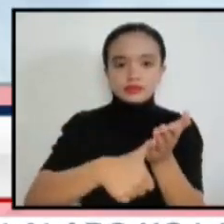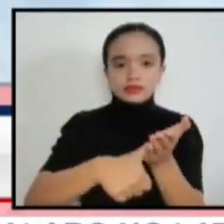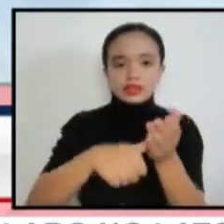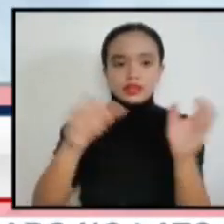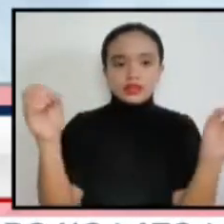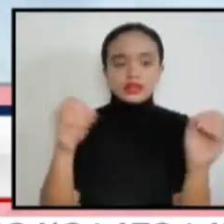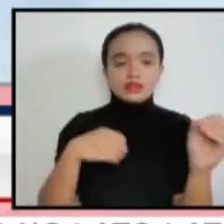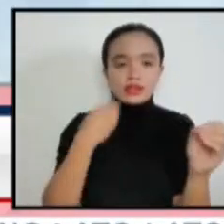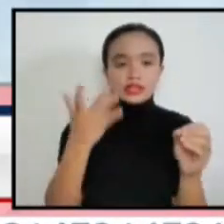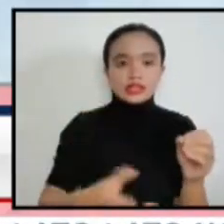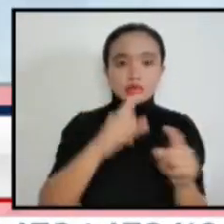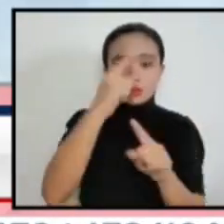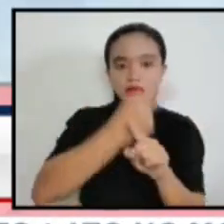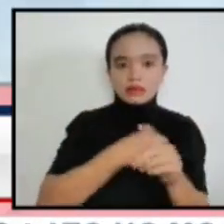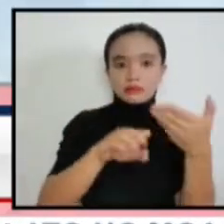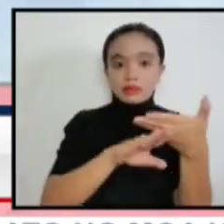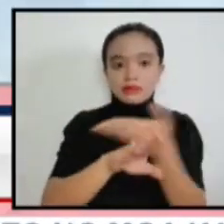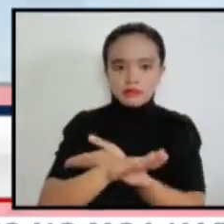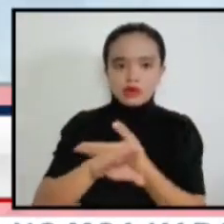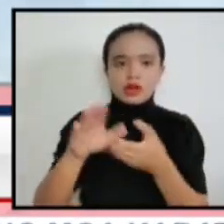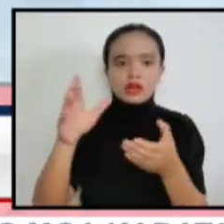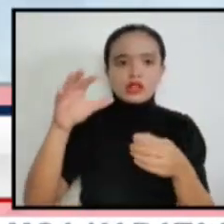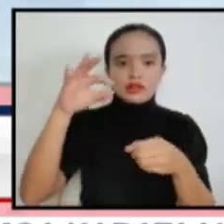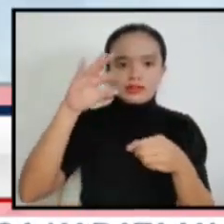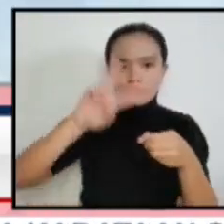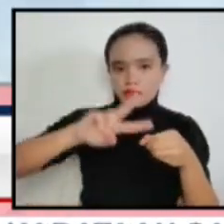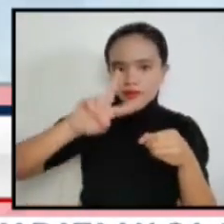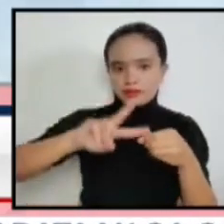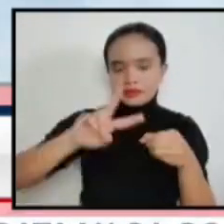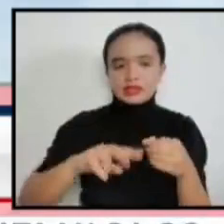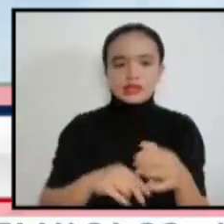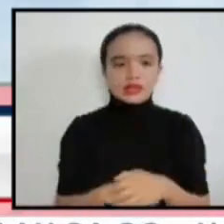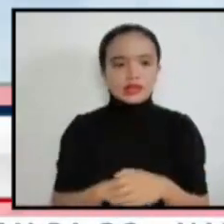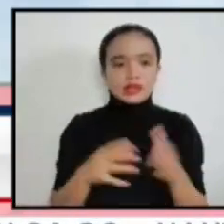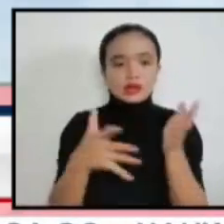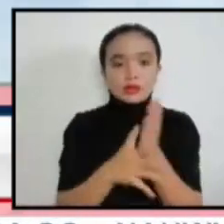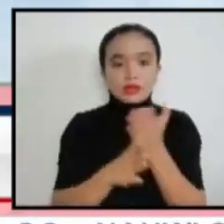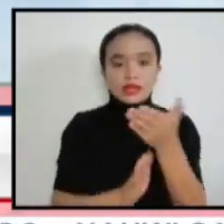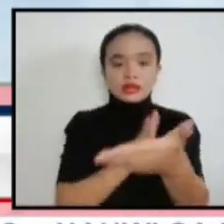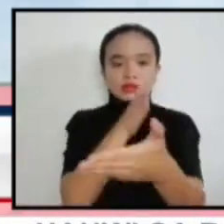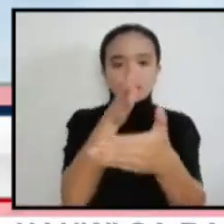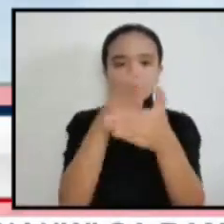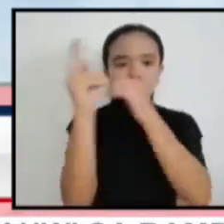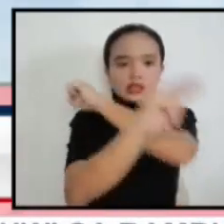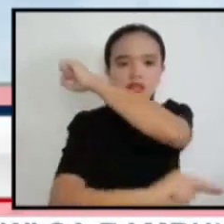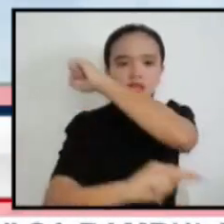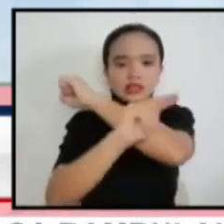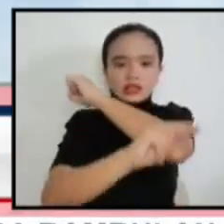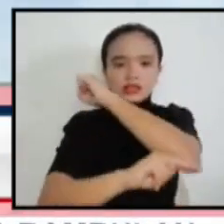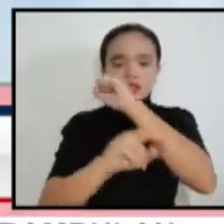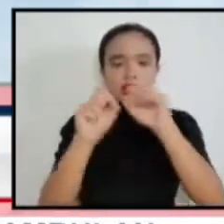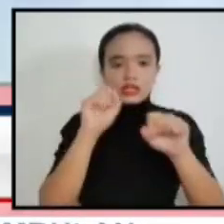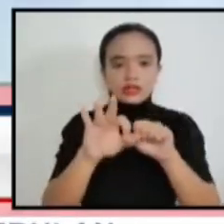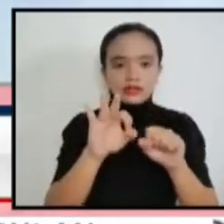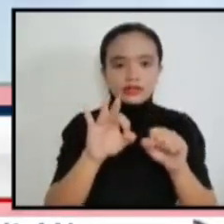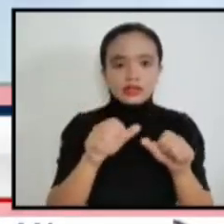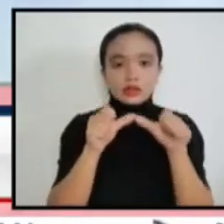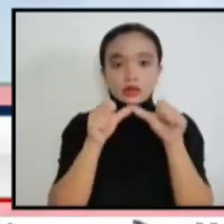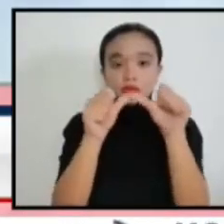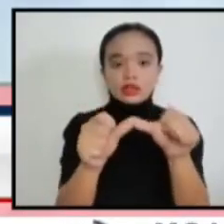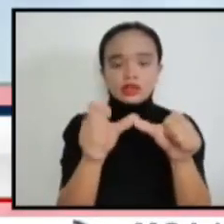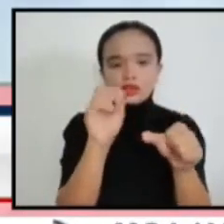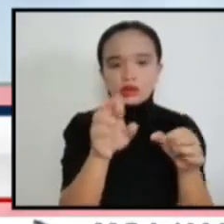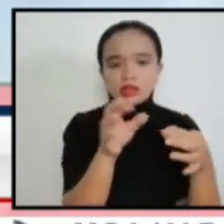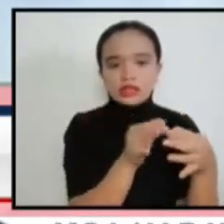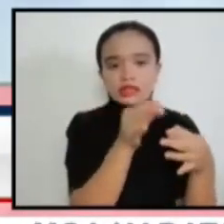June 26, pupunta sa Negros Oriental ang COMELEC para malaman ang pulso ng publiko kung dapat bang ituloy o ipagpalipan